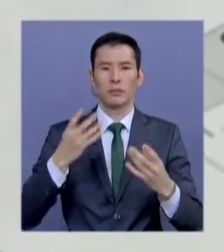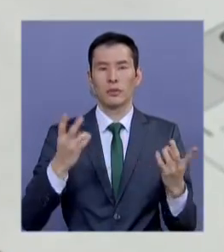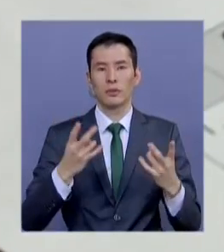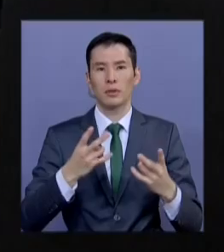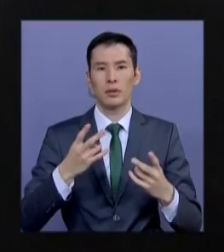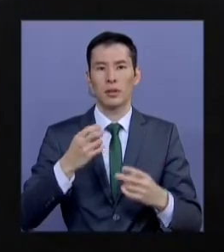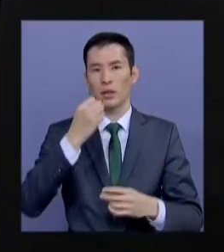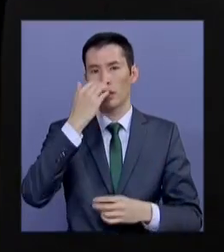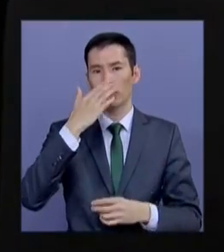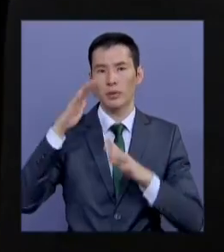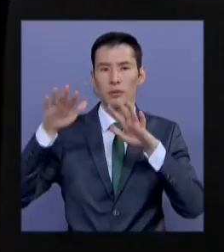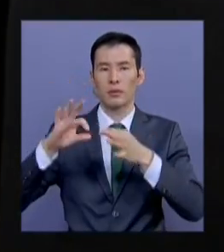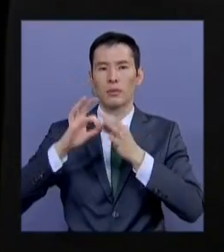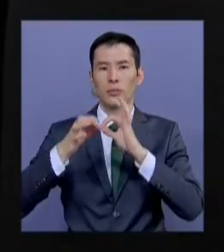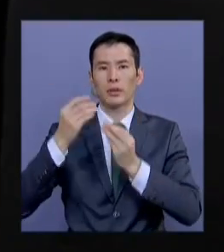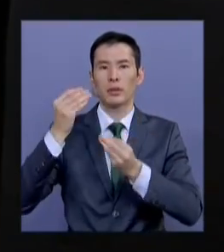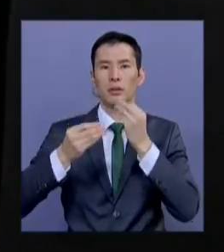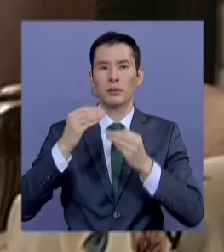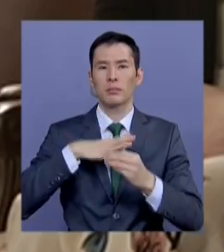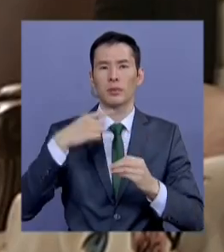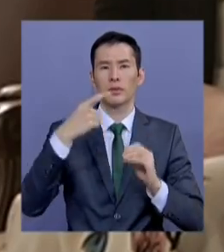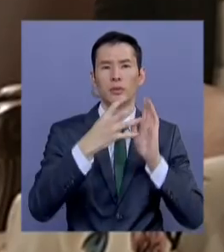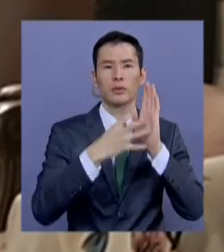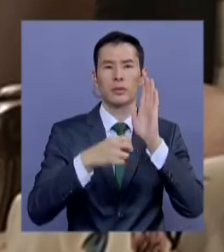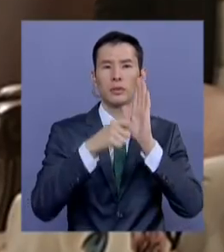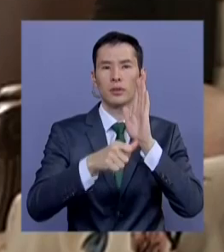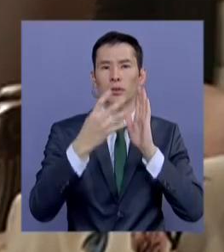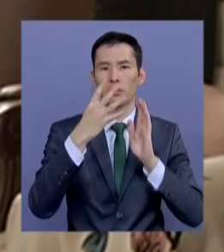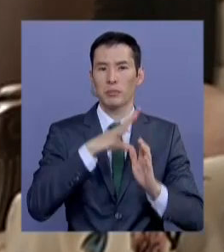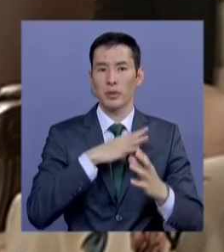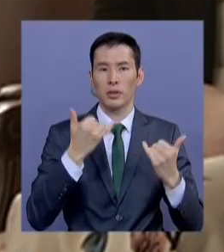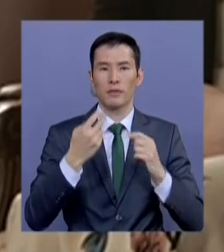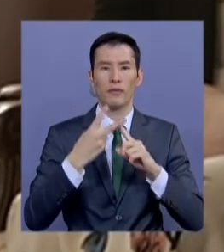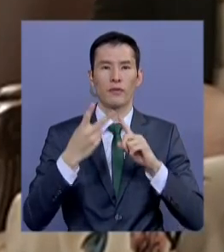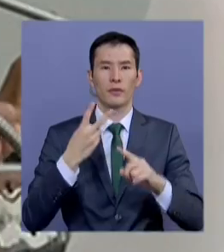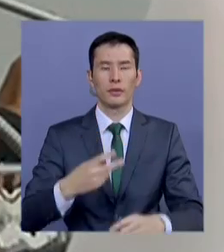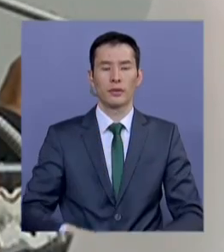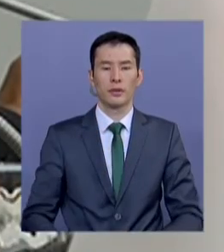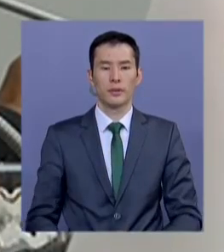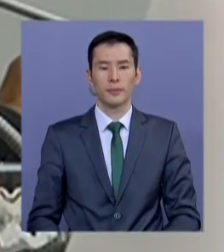Айта кетейік, Жапонияда Олимпиада ойындары алғаш рет 1964 жылы өткен екен.